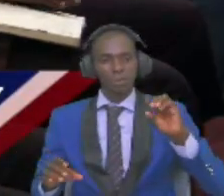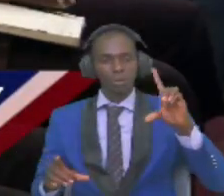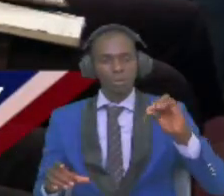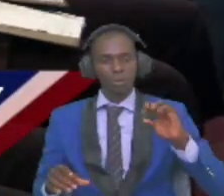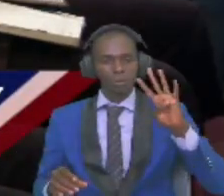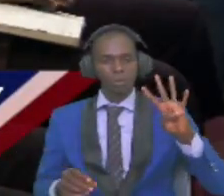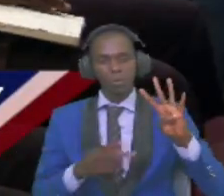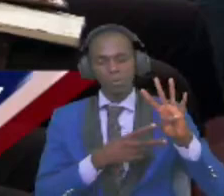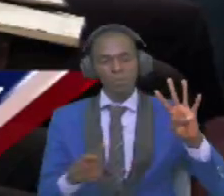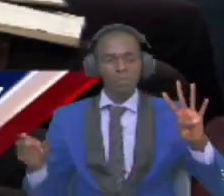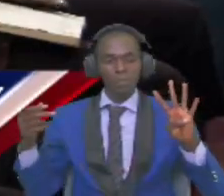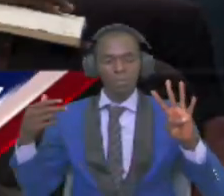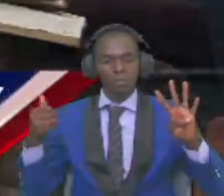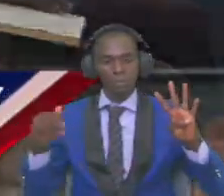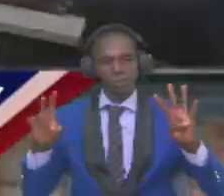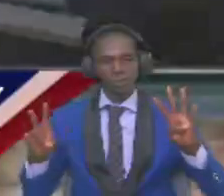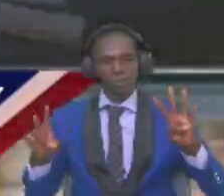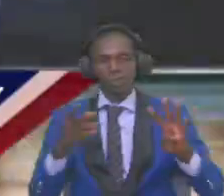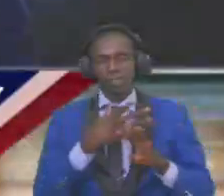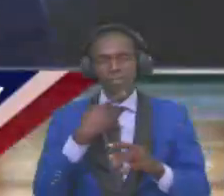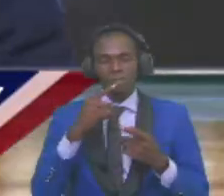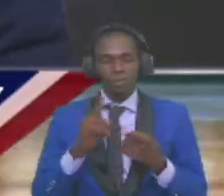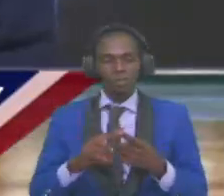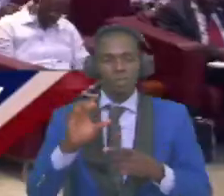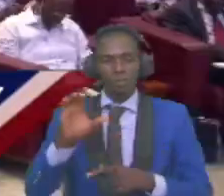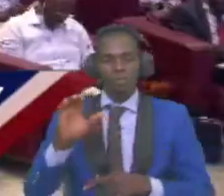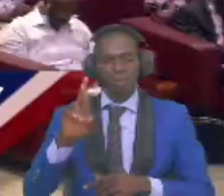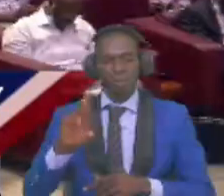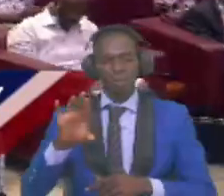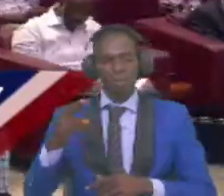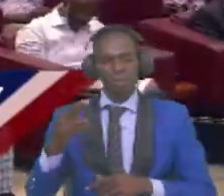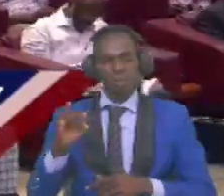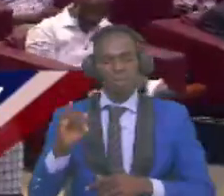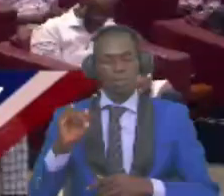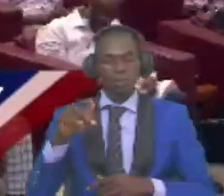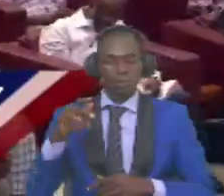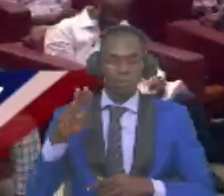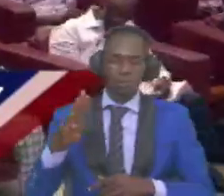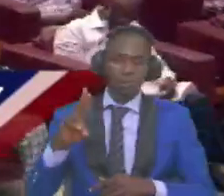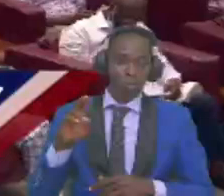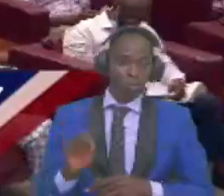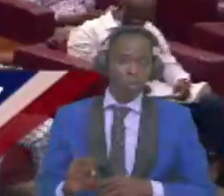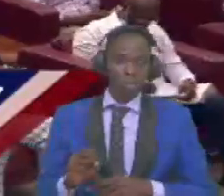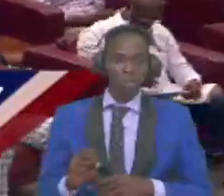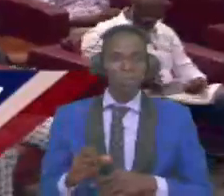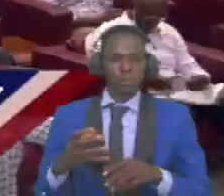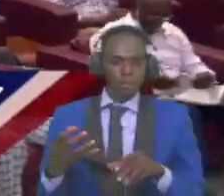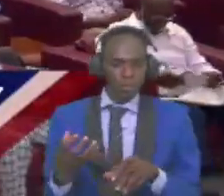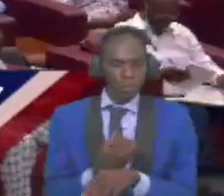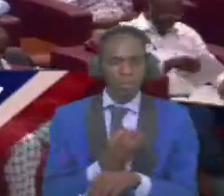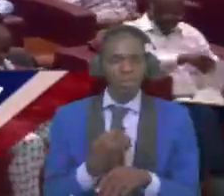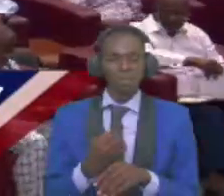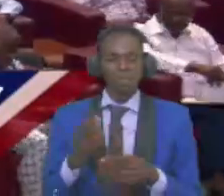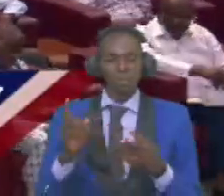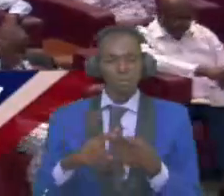4,17 et dit 'ah est pas prends garde au ministère que tu as reçu